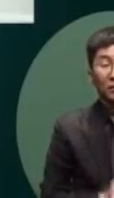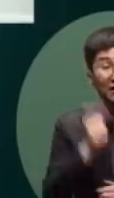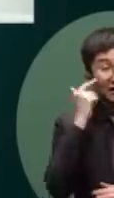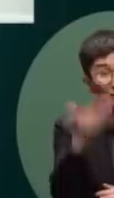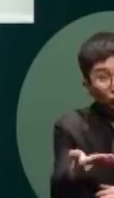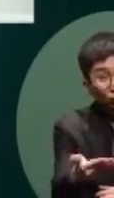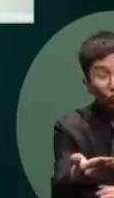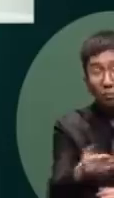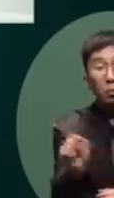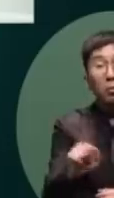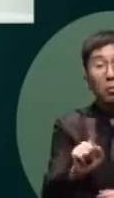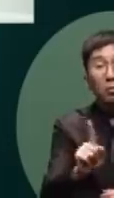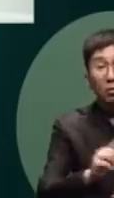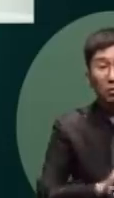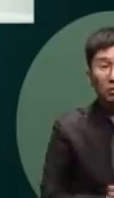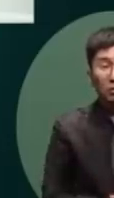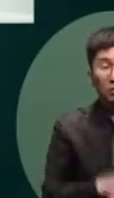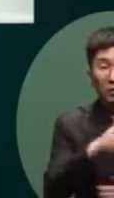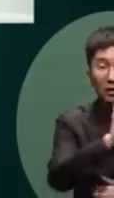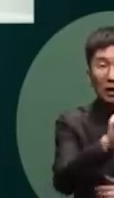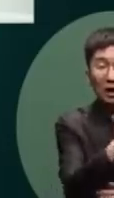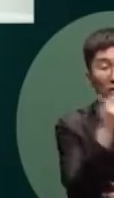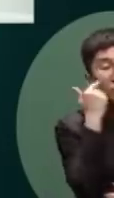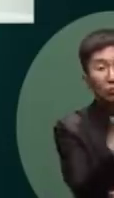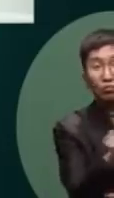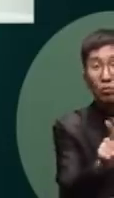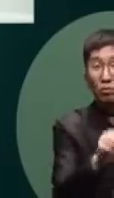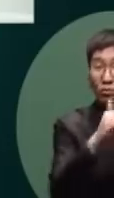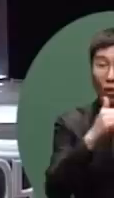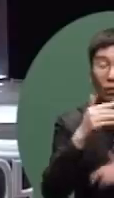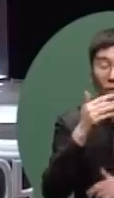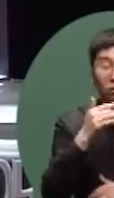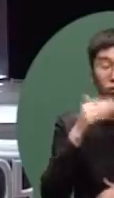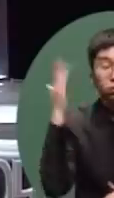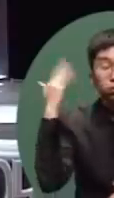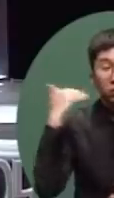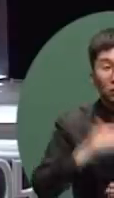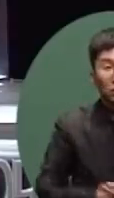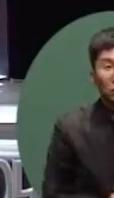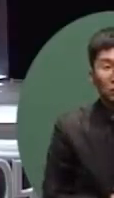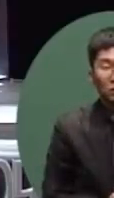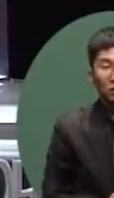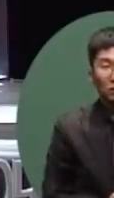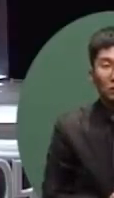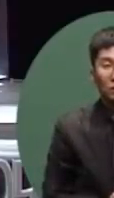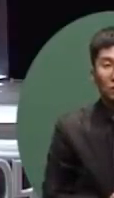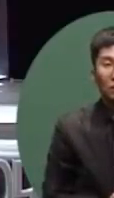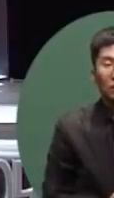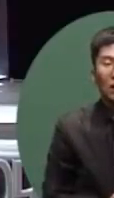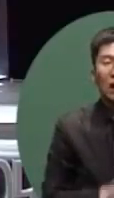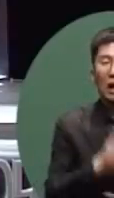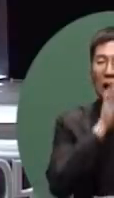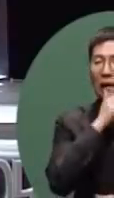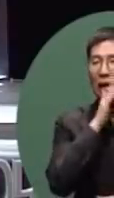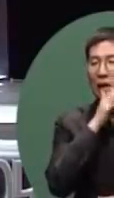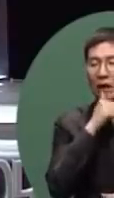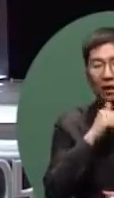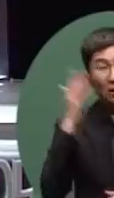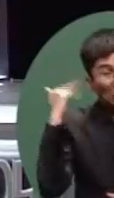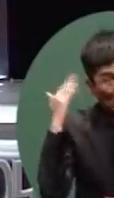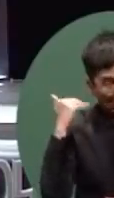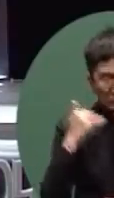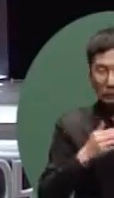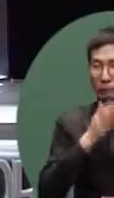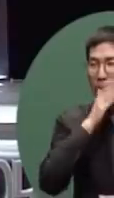질문한 거를 제가 막 못 들었습니다. 안철수 후보님한테. 네? 제가 질문한 거예요? 네네. 아 못 들으셨군요.